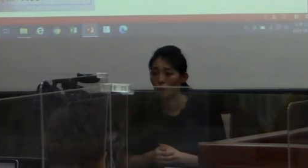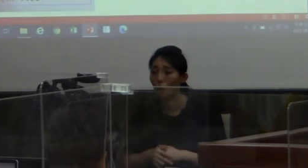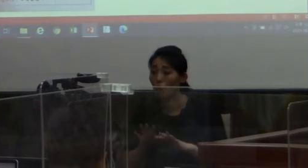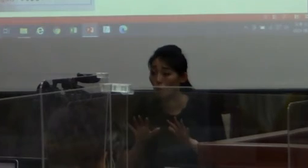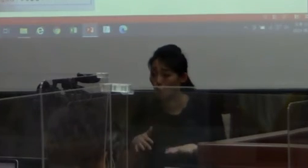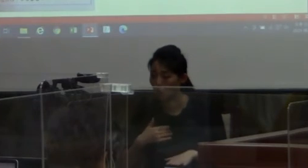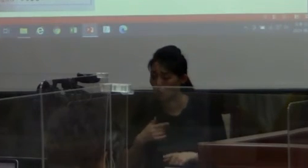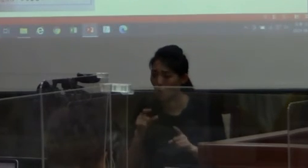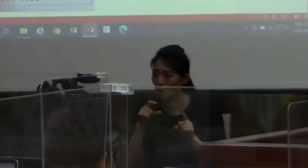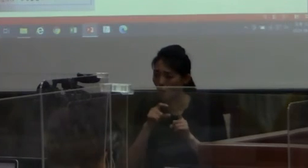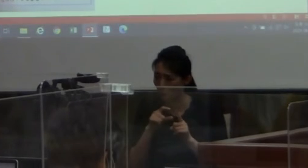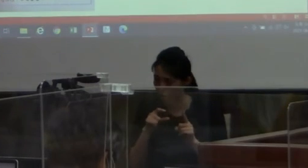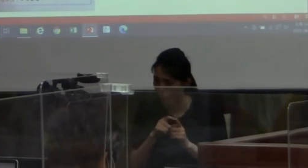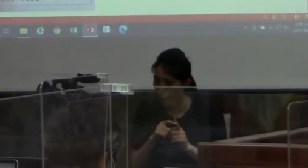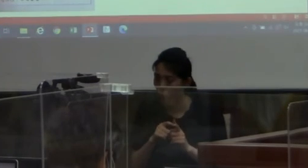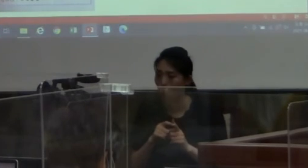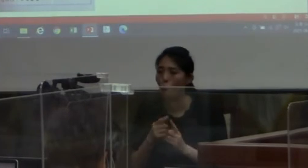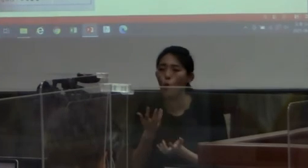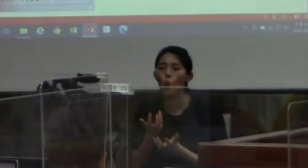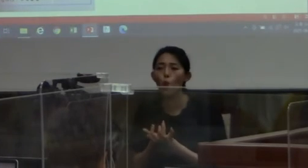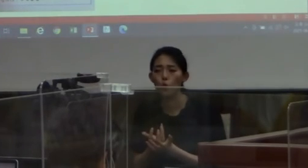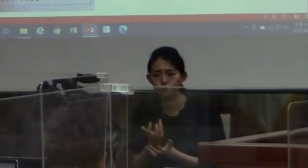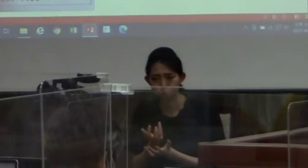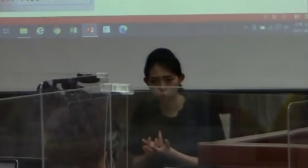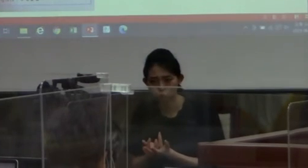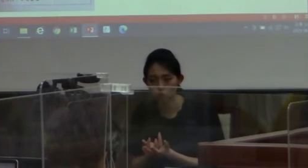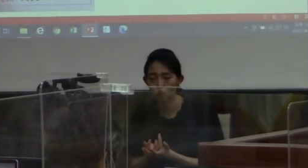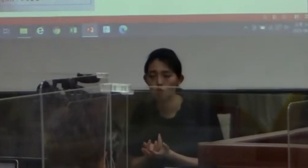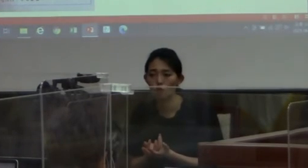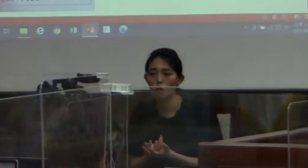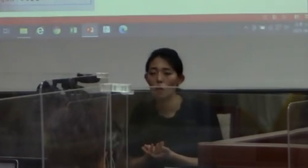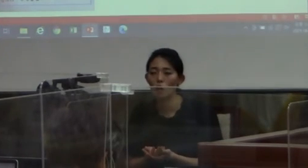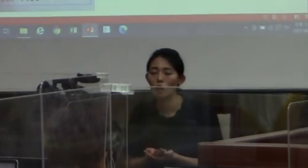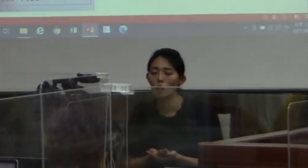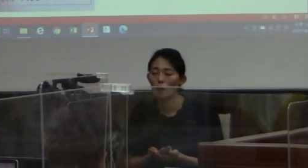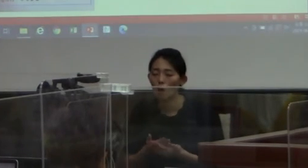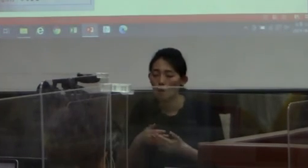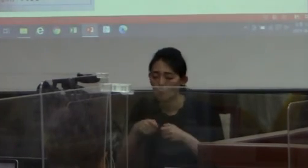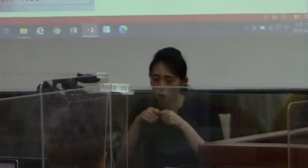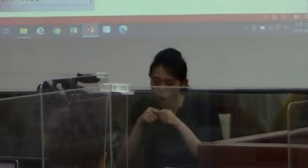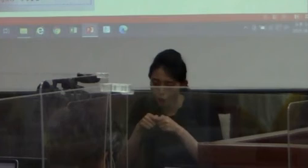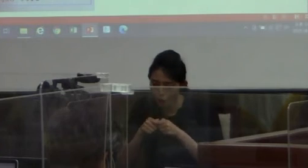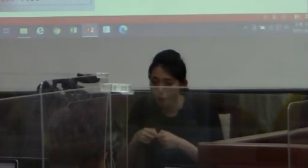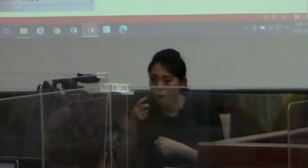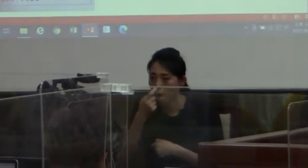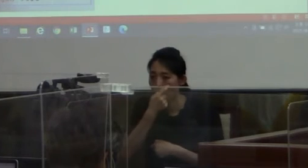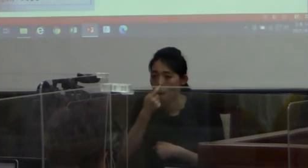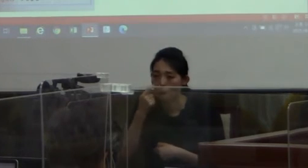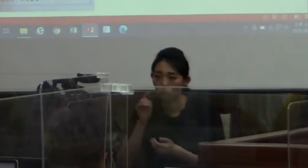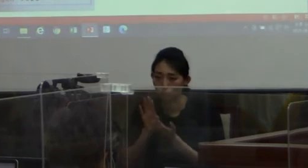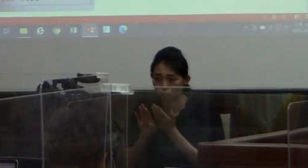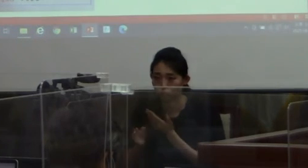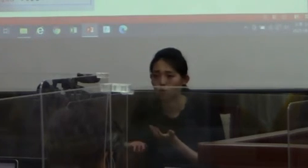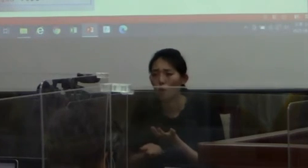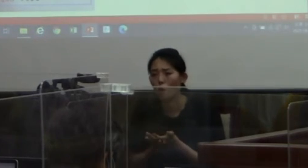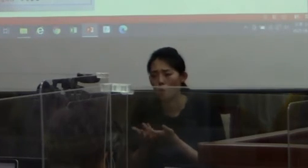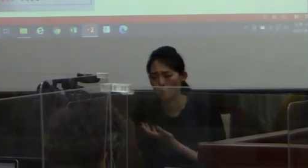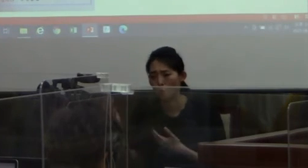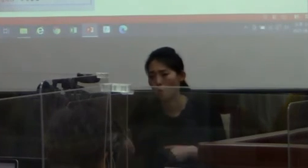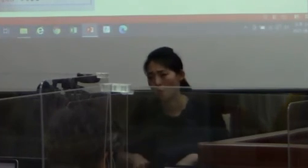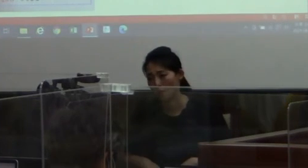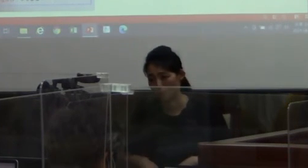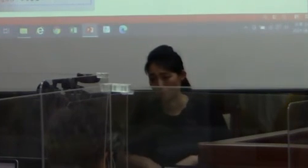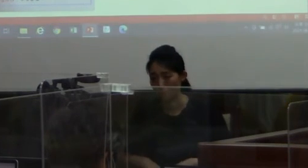우리의 용어 하나 우리의 공문 하나 보낼 때도 이렇게 신중을 기해서 보내야만이 서로 이렇게 분교가